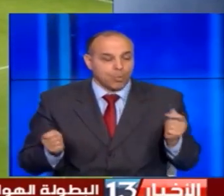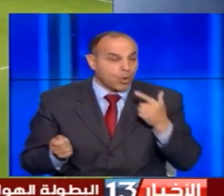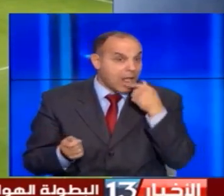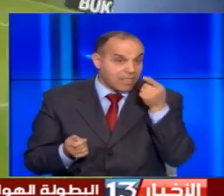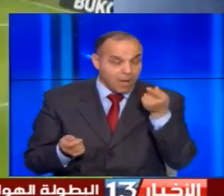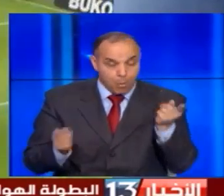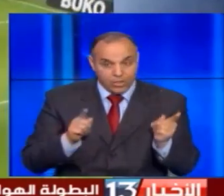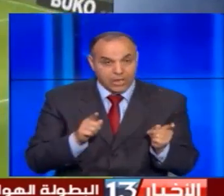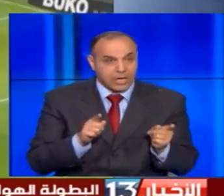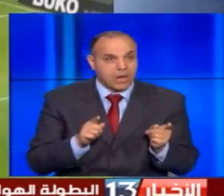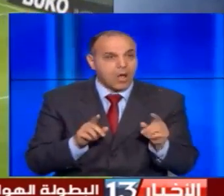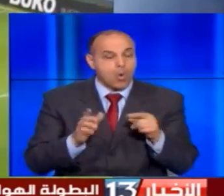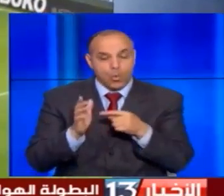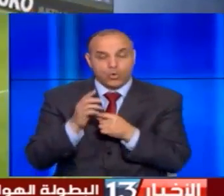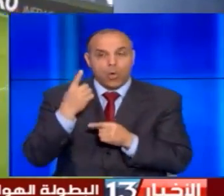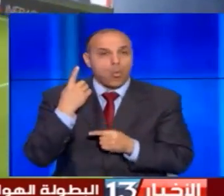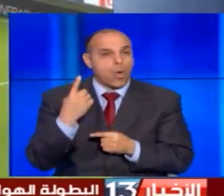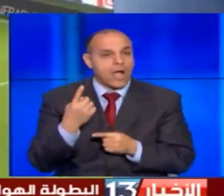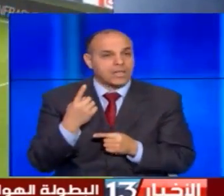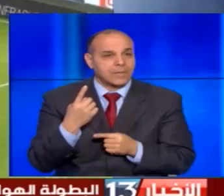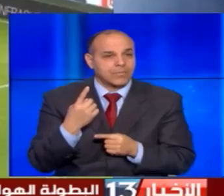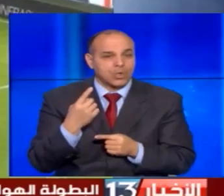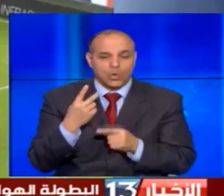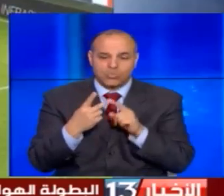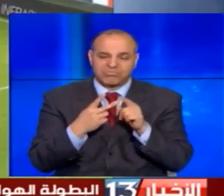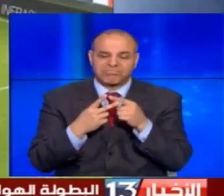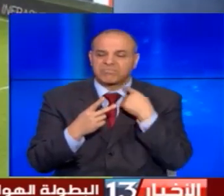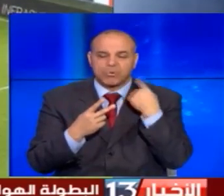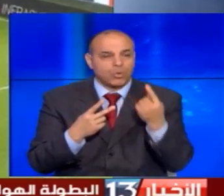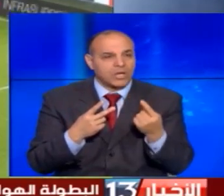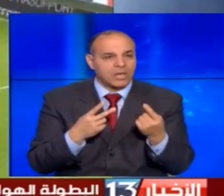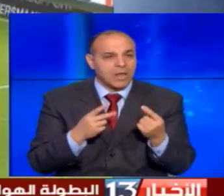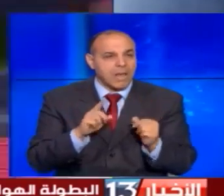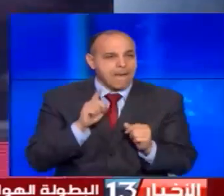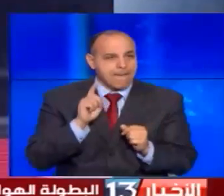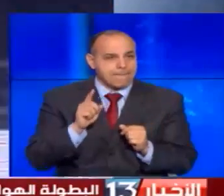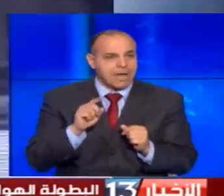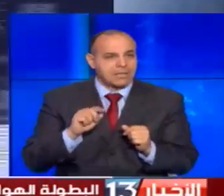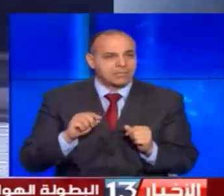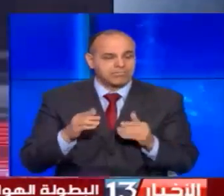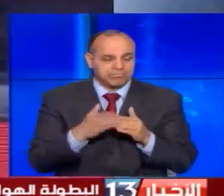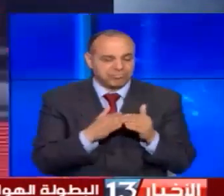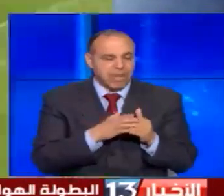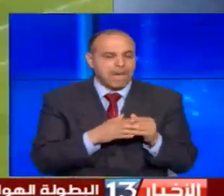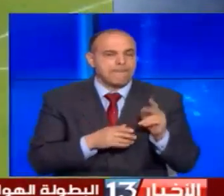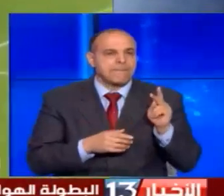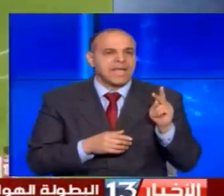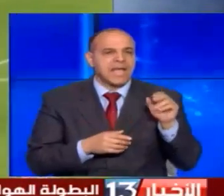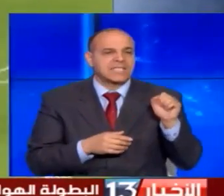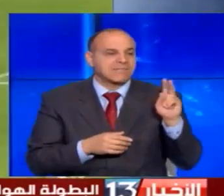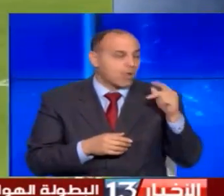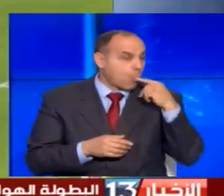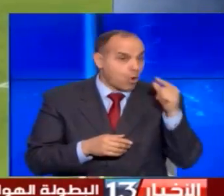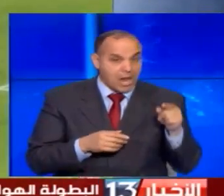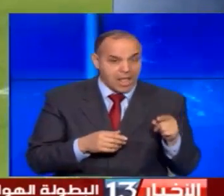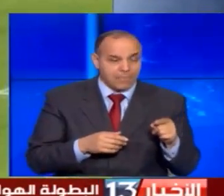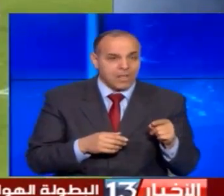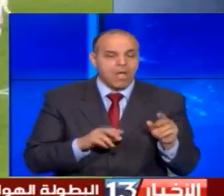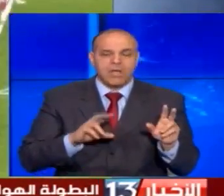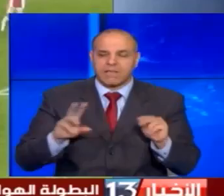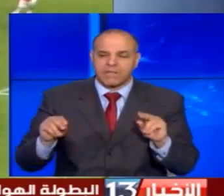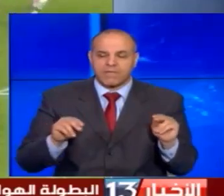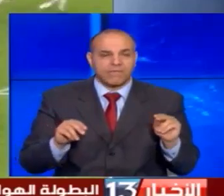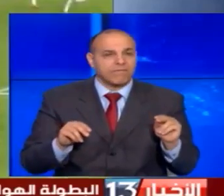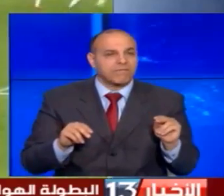تنهاج نقطة وحيدة وليهدروا نقطتين ثمينتين، خصوصا بعد تعثر البي اس في أينهوفن خارج ميدانه بتعادله